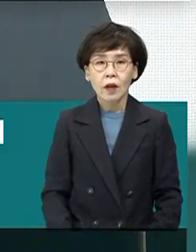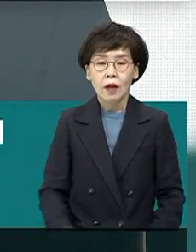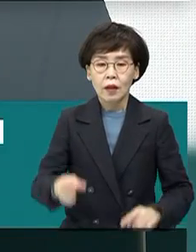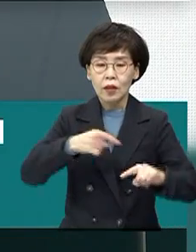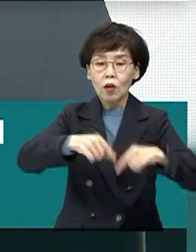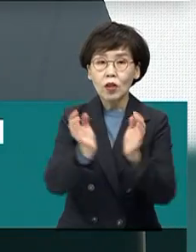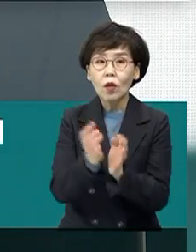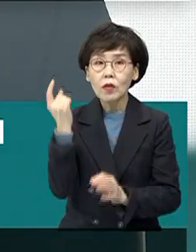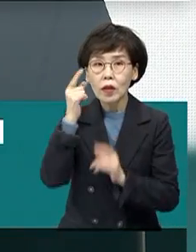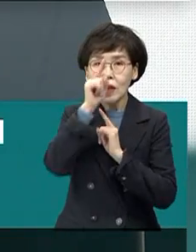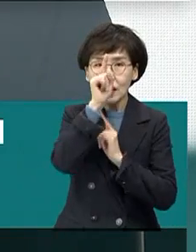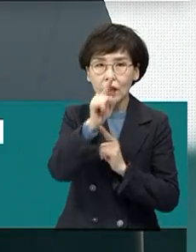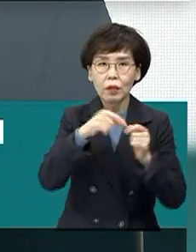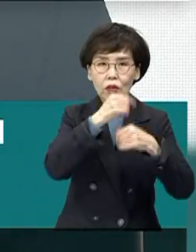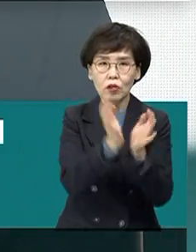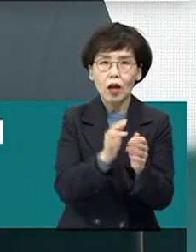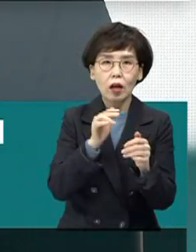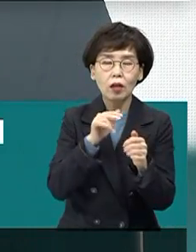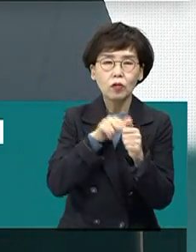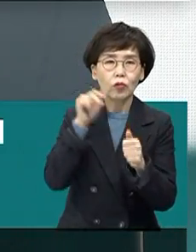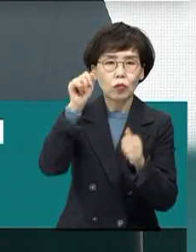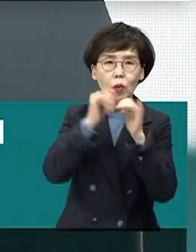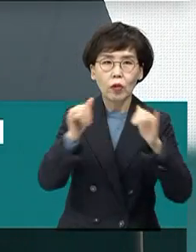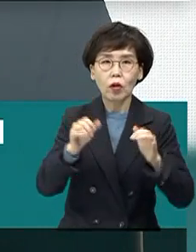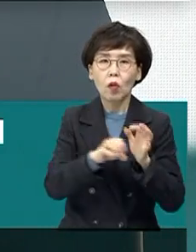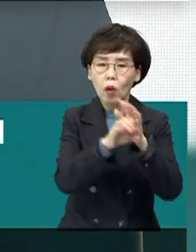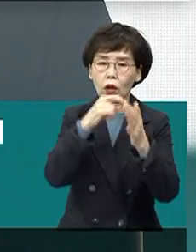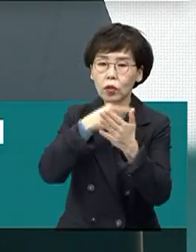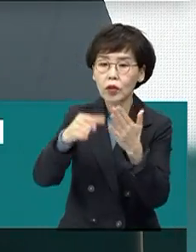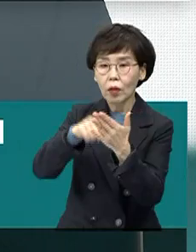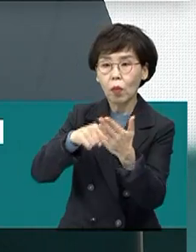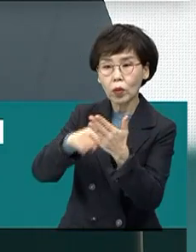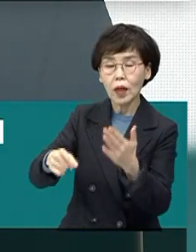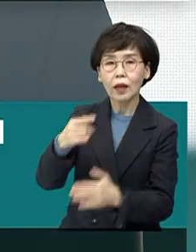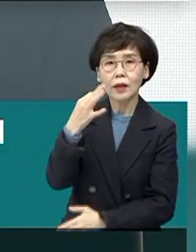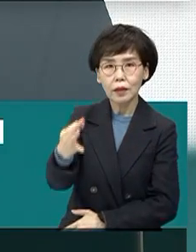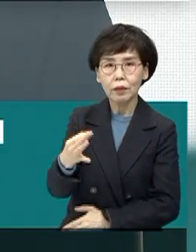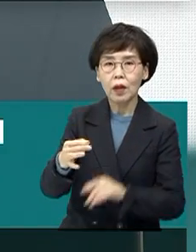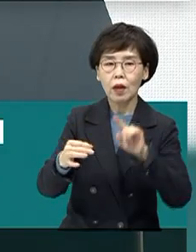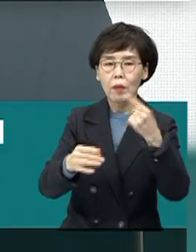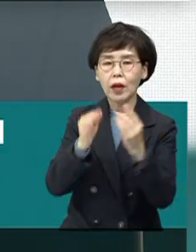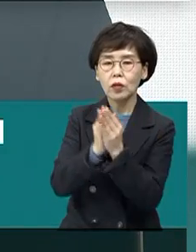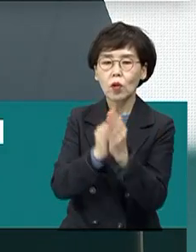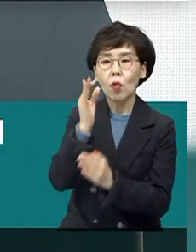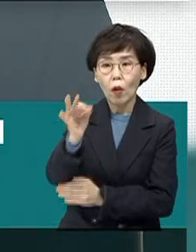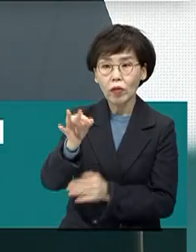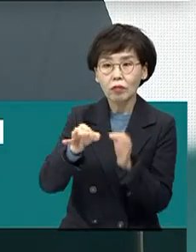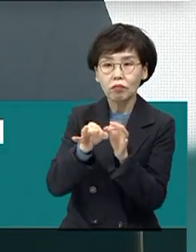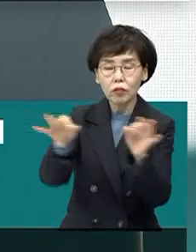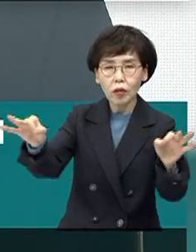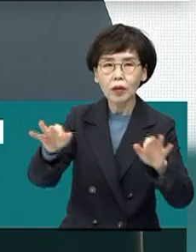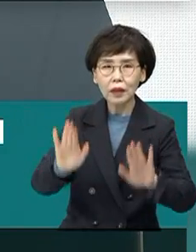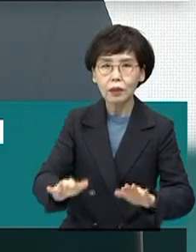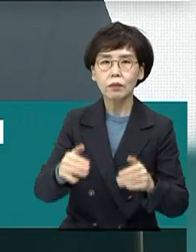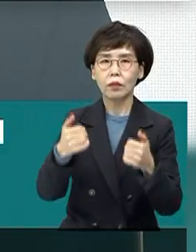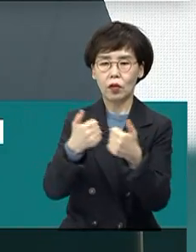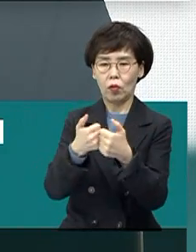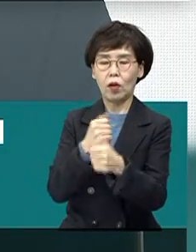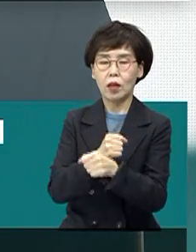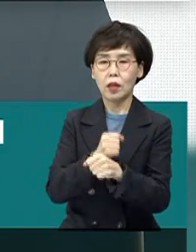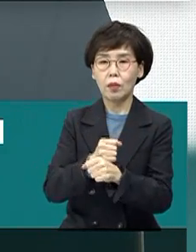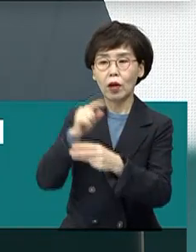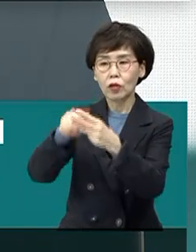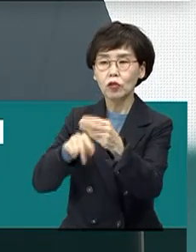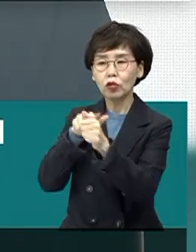정치권 소식입니다. 이재명 민주당 대선 후보는 코로나 손실보상 100조 원 지급 방안을 당장 논의하자면서 윤석열 국민의힘